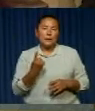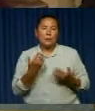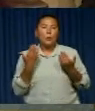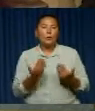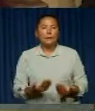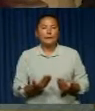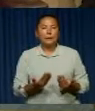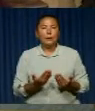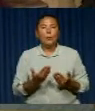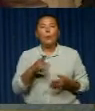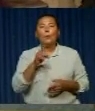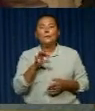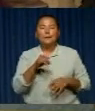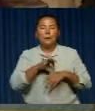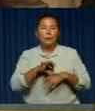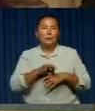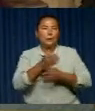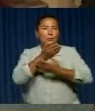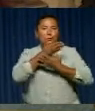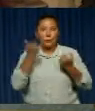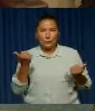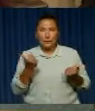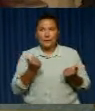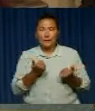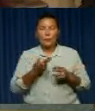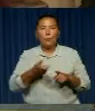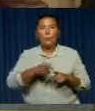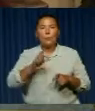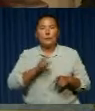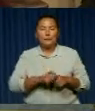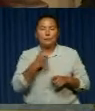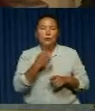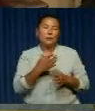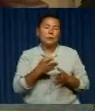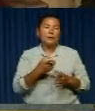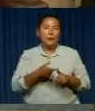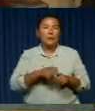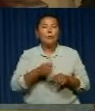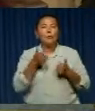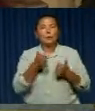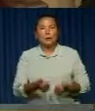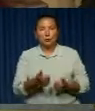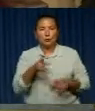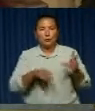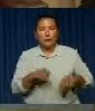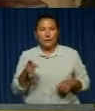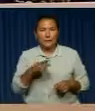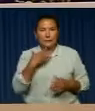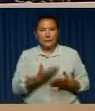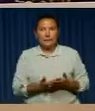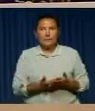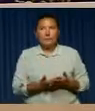олардың жаңағындай қосалқы ауруларының жоқтығынан да болады. Ол өте бір жанында жақсы, бір жаны біз оған да кішкене тәуекел деп